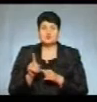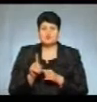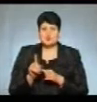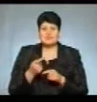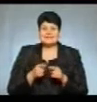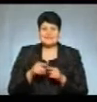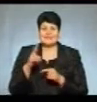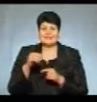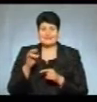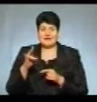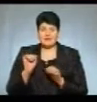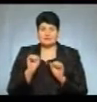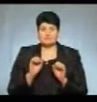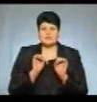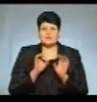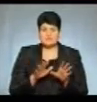ці дані можуть бути передані